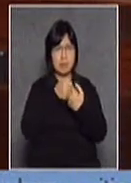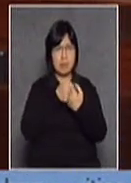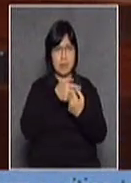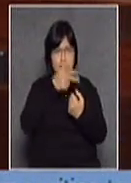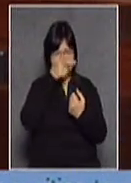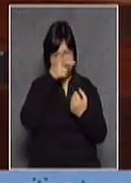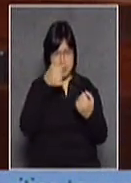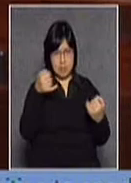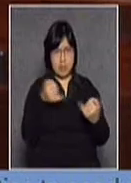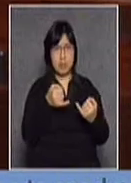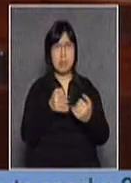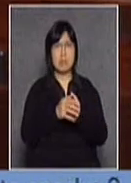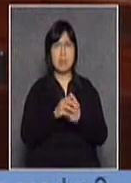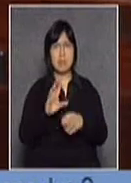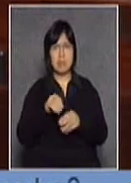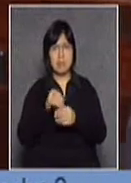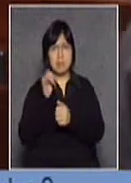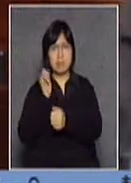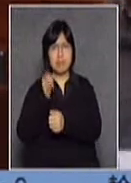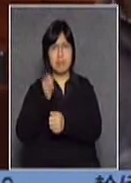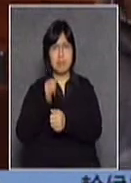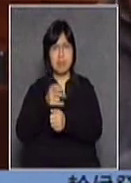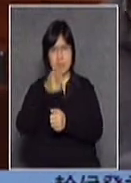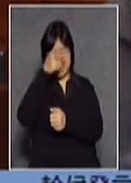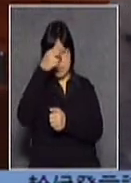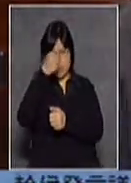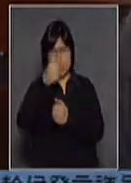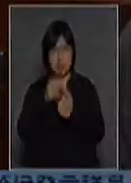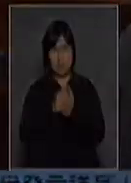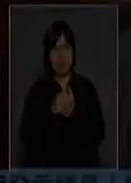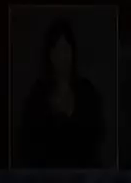即係一啲批評佢哋嘅政團同埋呢個政治人士啊。